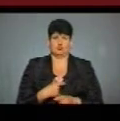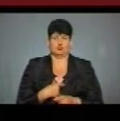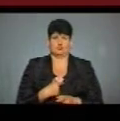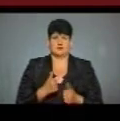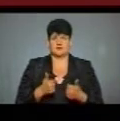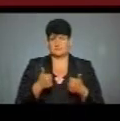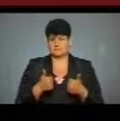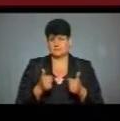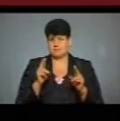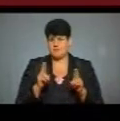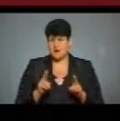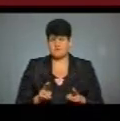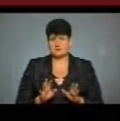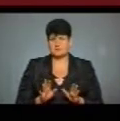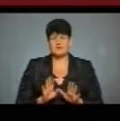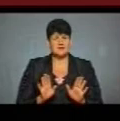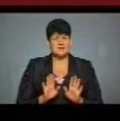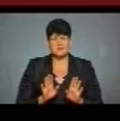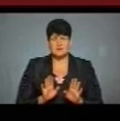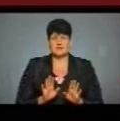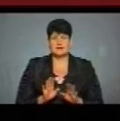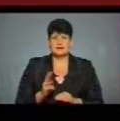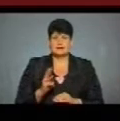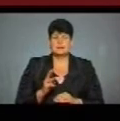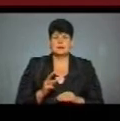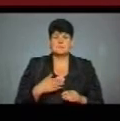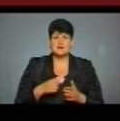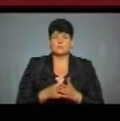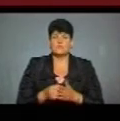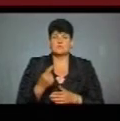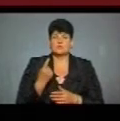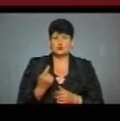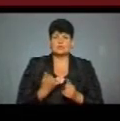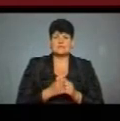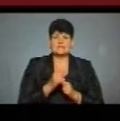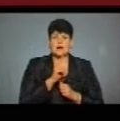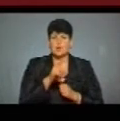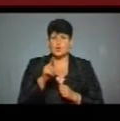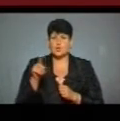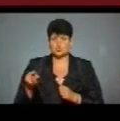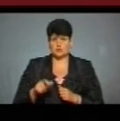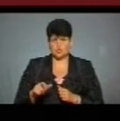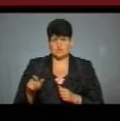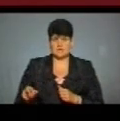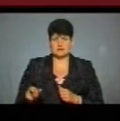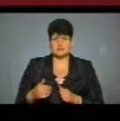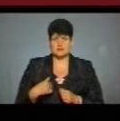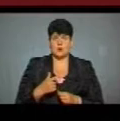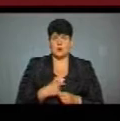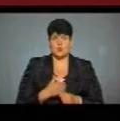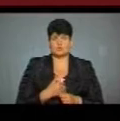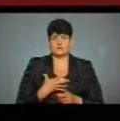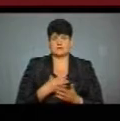якихось правил, законопроектів і норм. Ні, 3 роки ми добиваємося одного для кожної людини. Для кожної. Я хочу для своїх